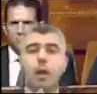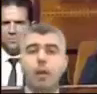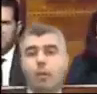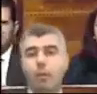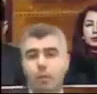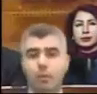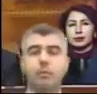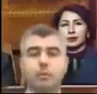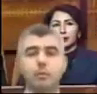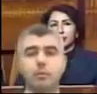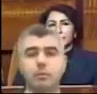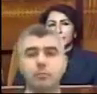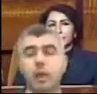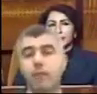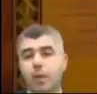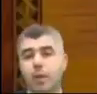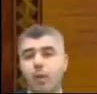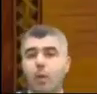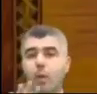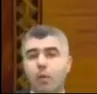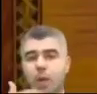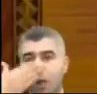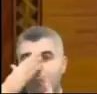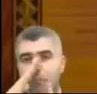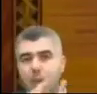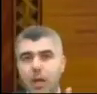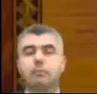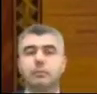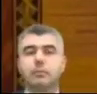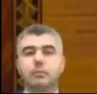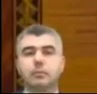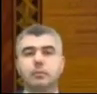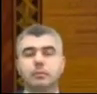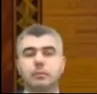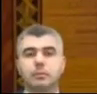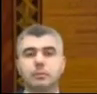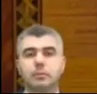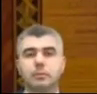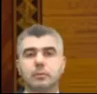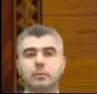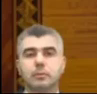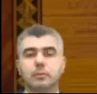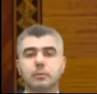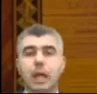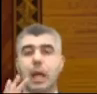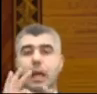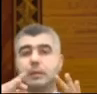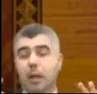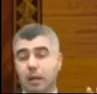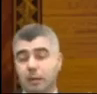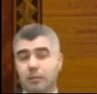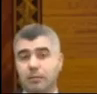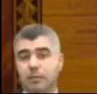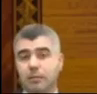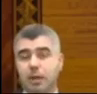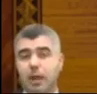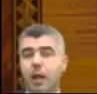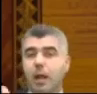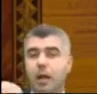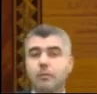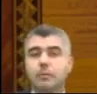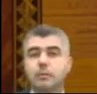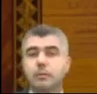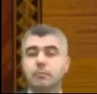كنيسة مدلين من أجل تحرير المغاربة. هذا هو التاريخ. التاريخ يستذكر